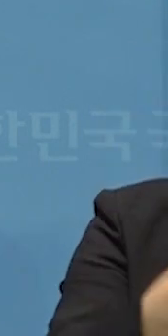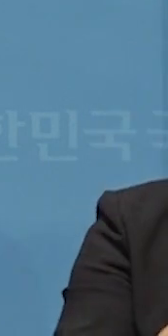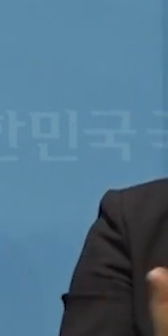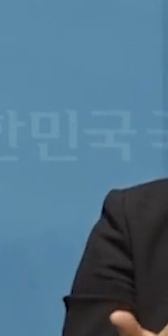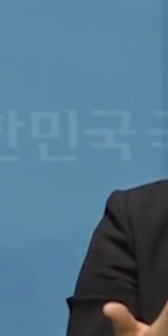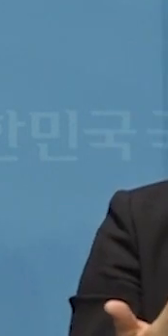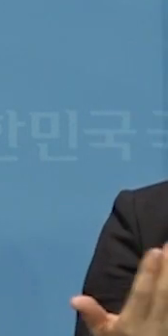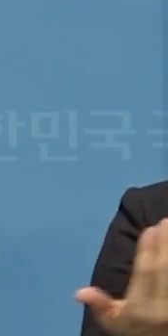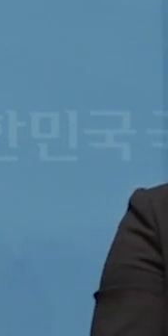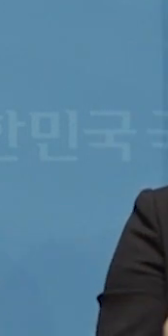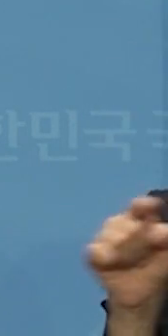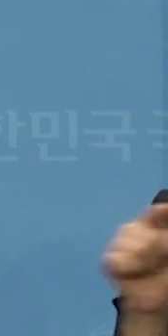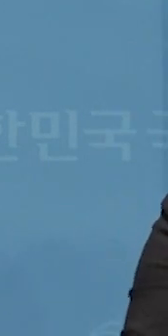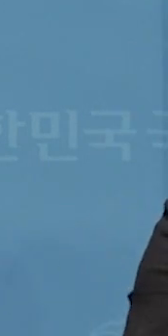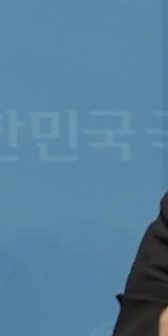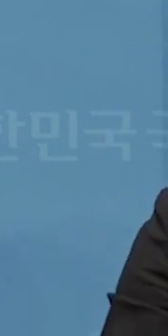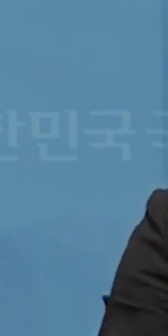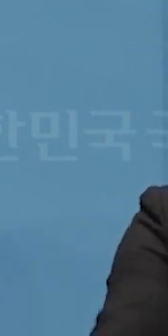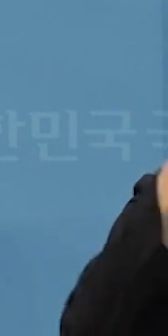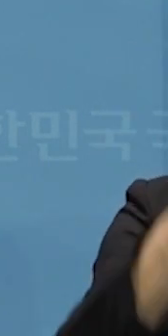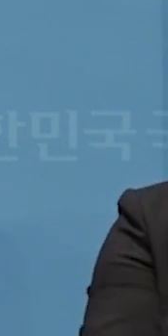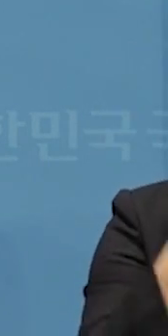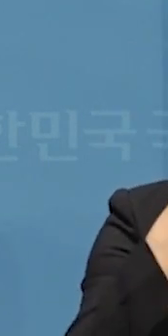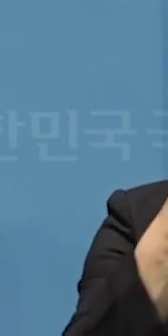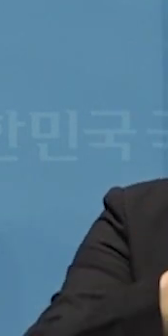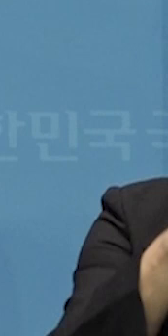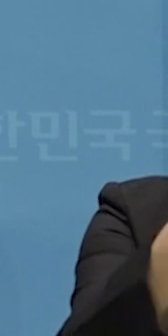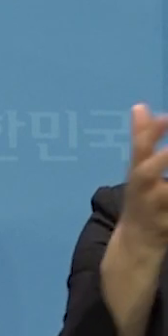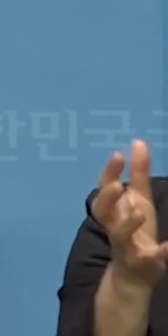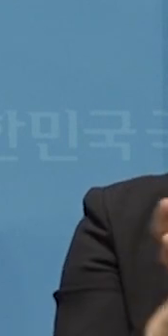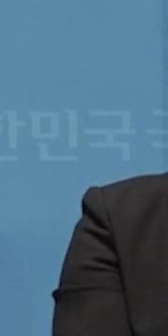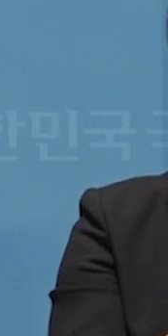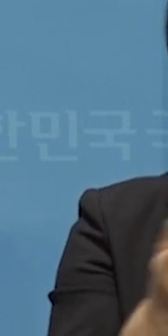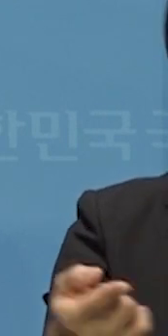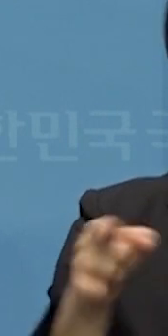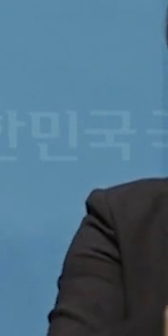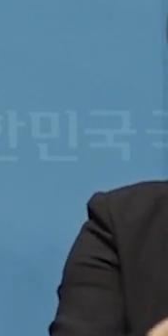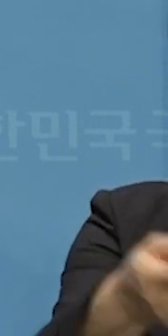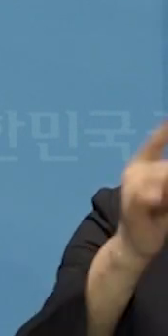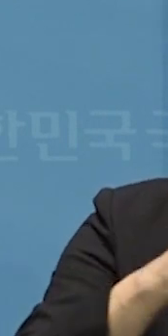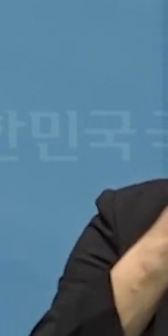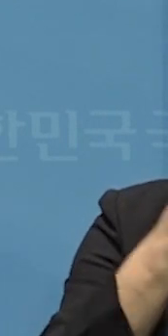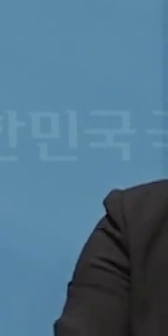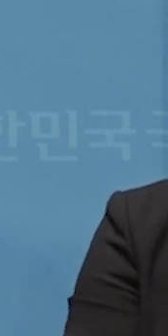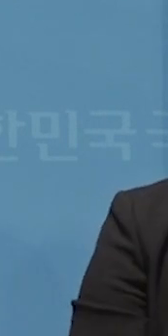넘어서는 완전히 새로운 정당인 개혁 신당에 함께해주십시오